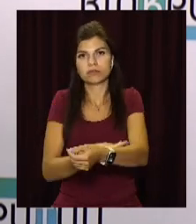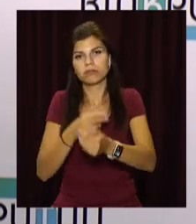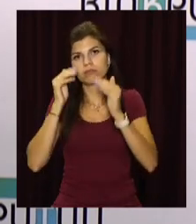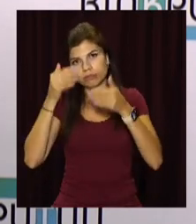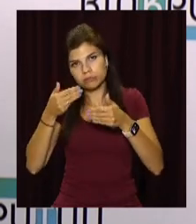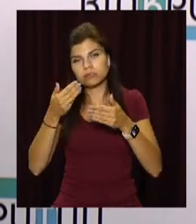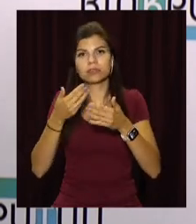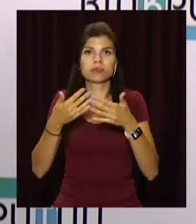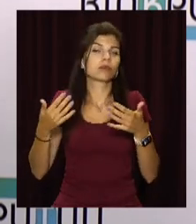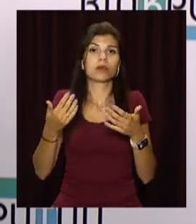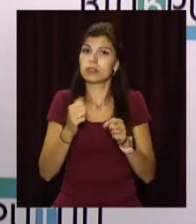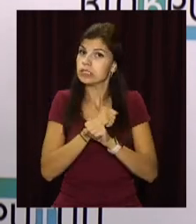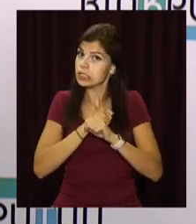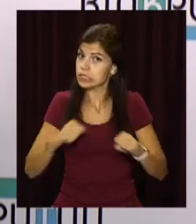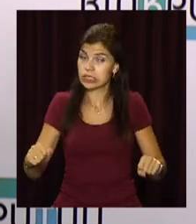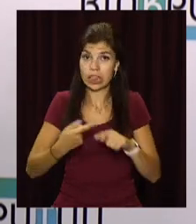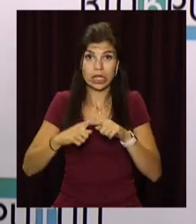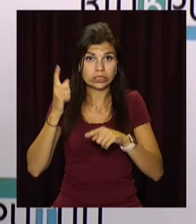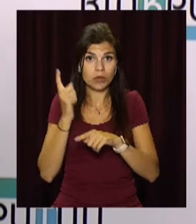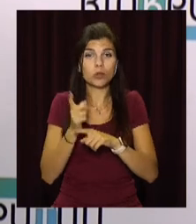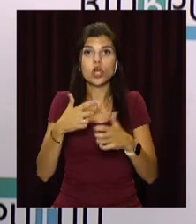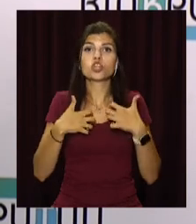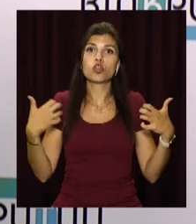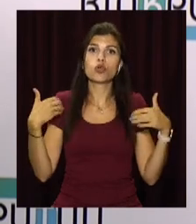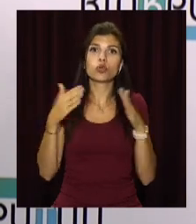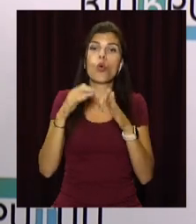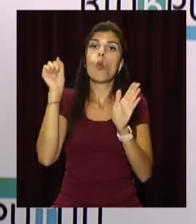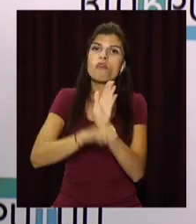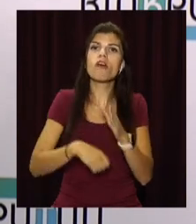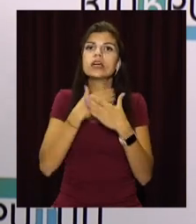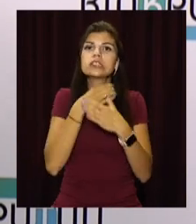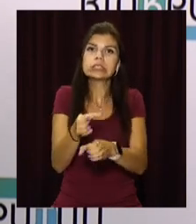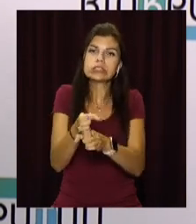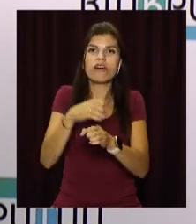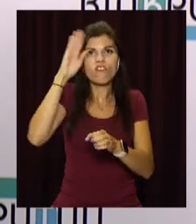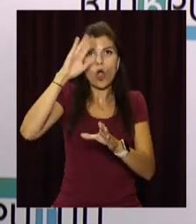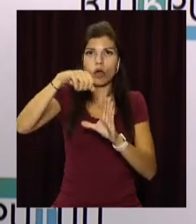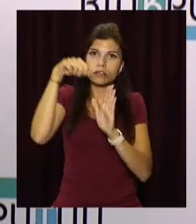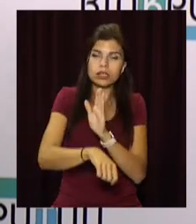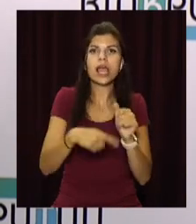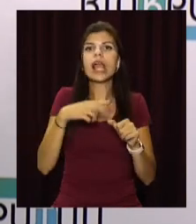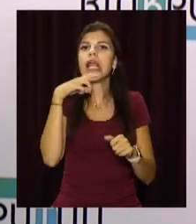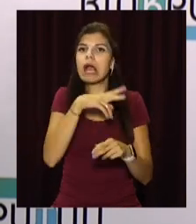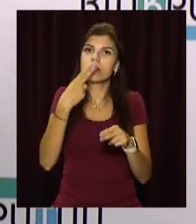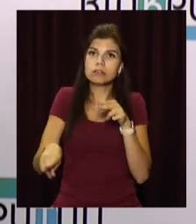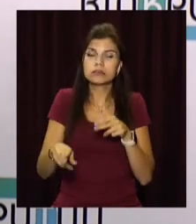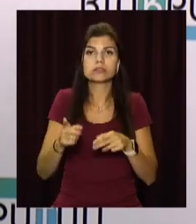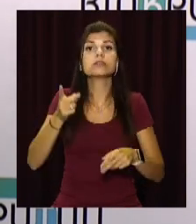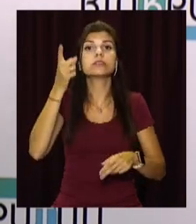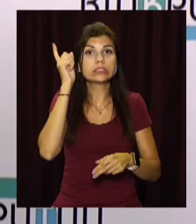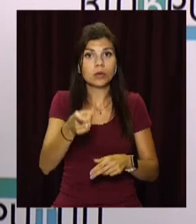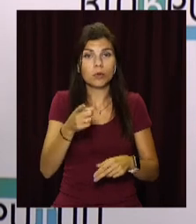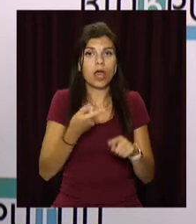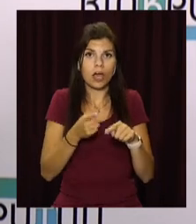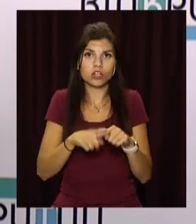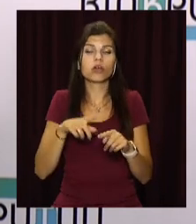запрещено домашних животных убивать, душить, топить и травить. В том числе это